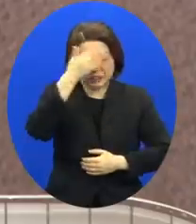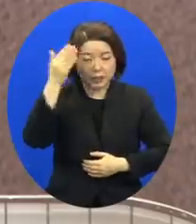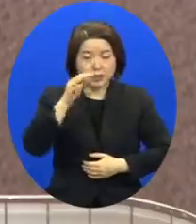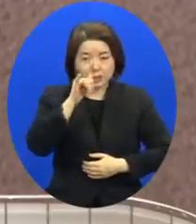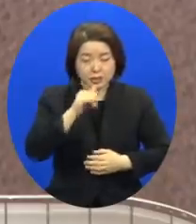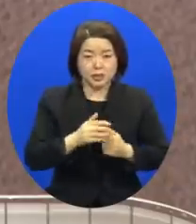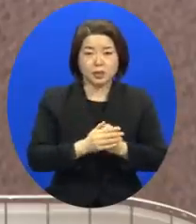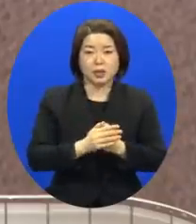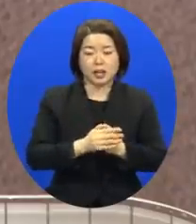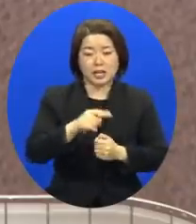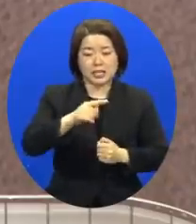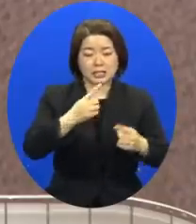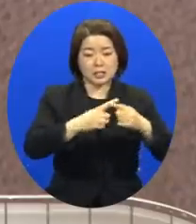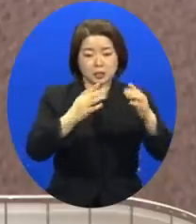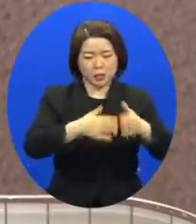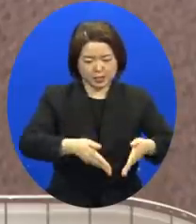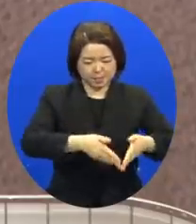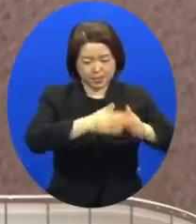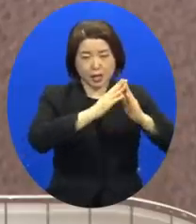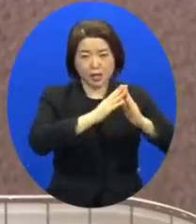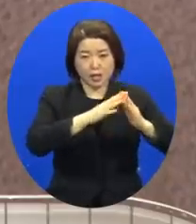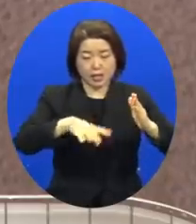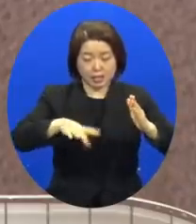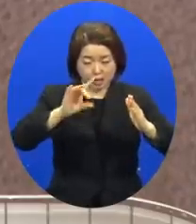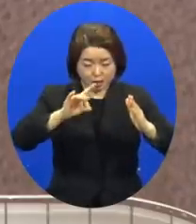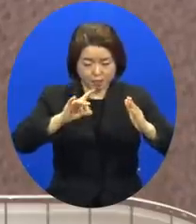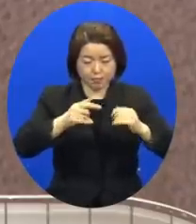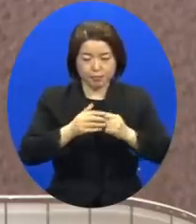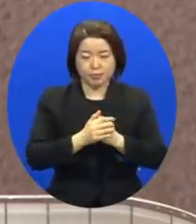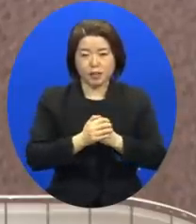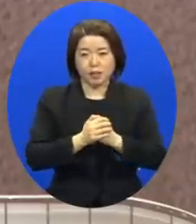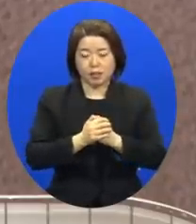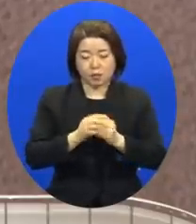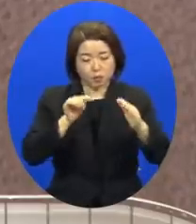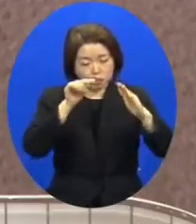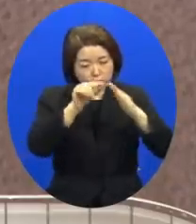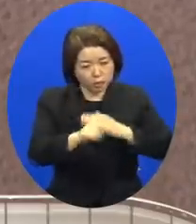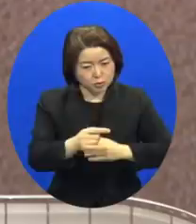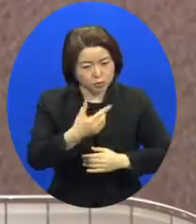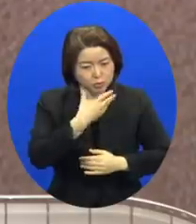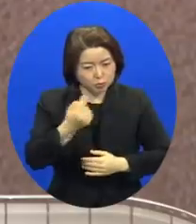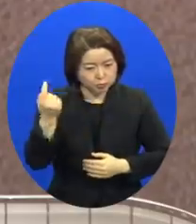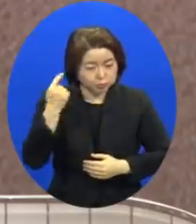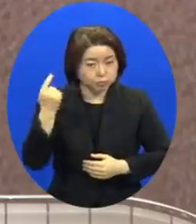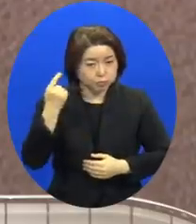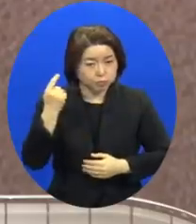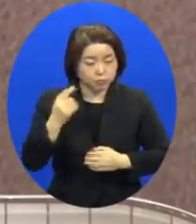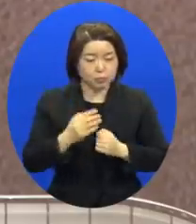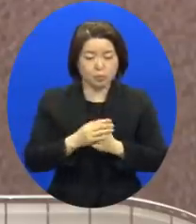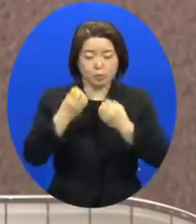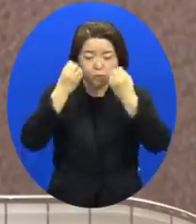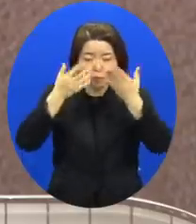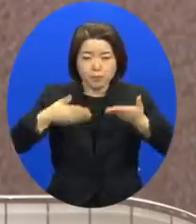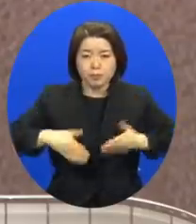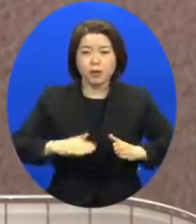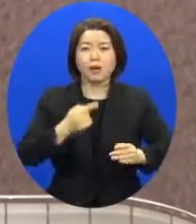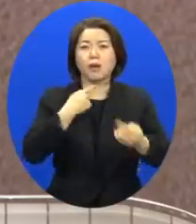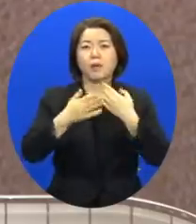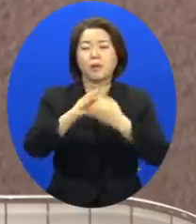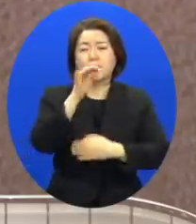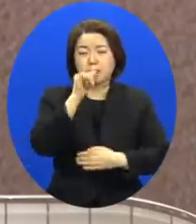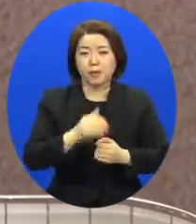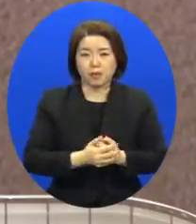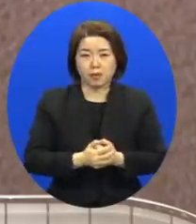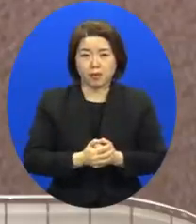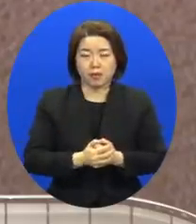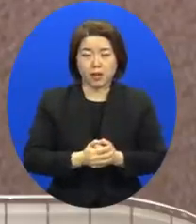그 교회에 나가서 예수님의 복음을 듣고 그리고 그가 거듭남을 체험했습니다 그리고는 그런